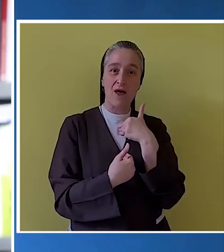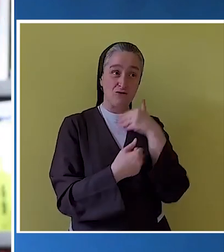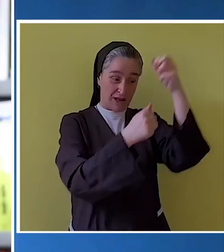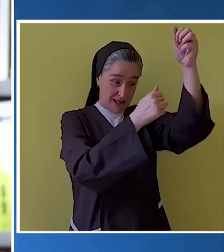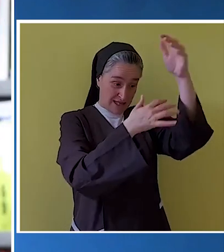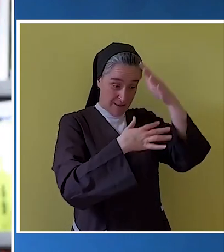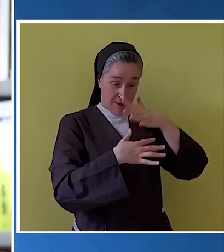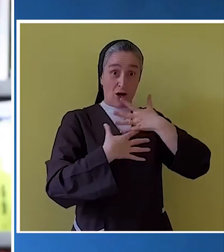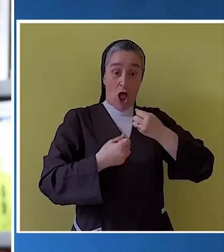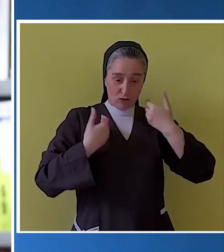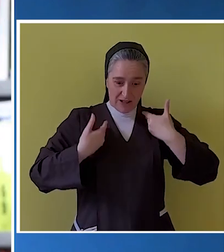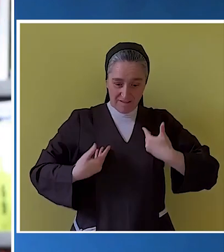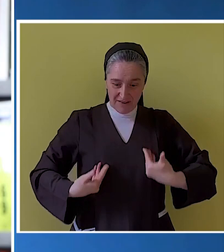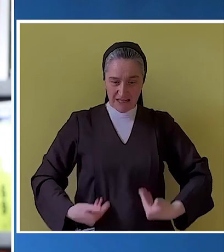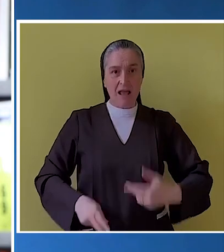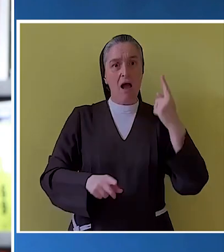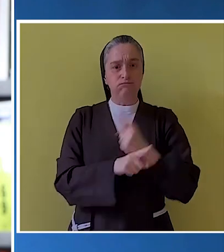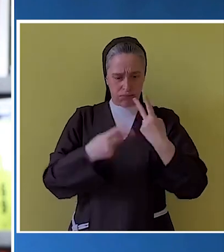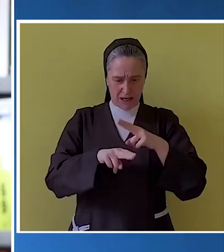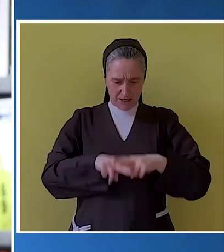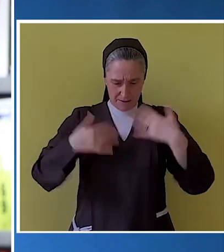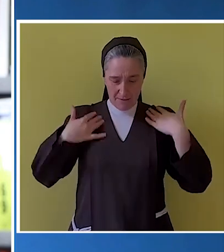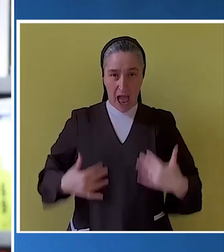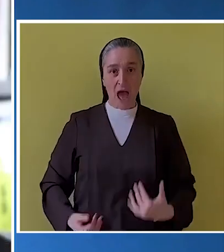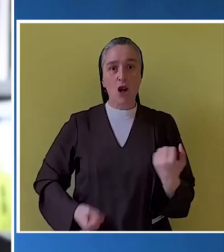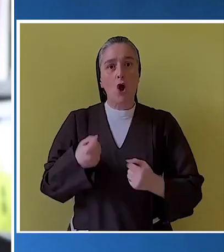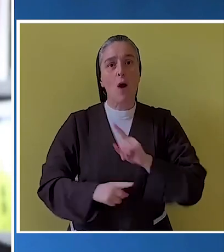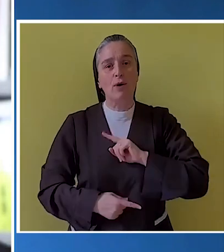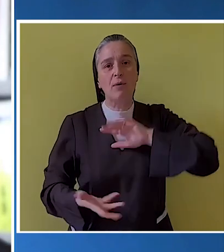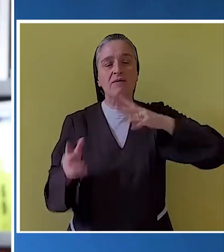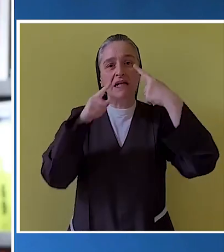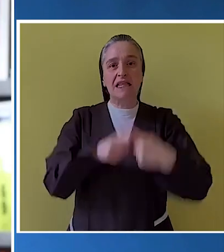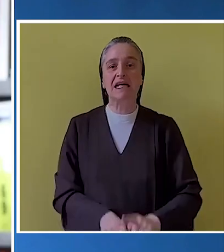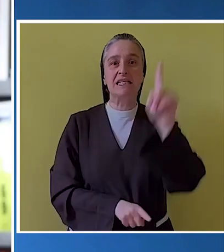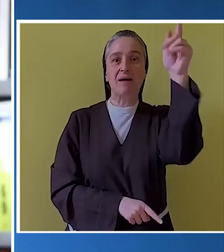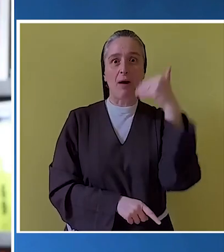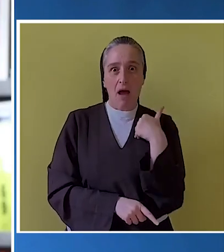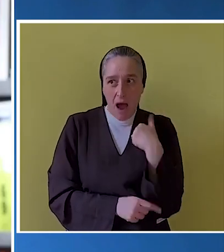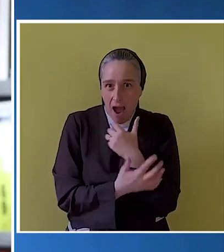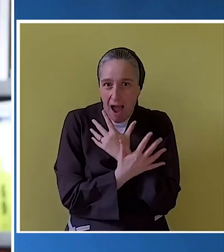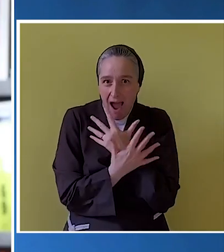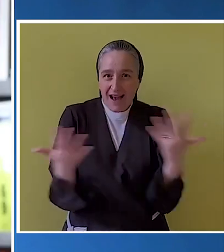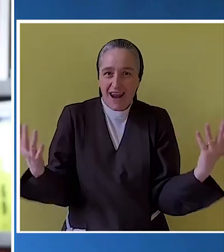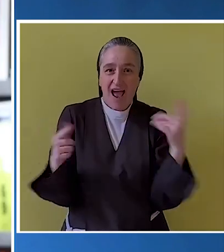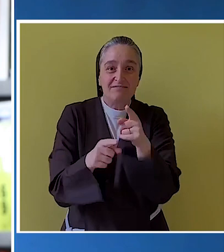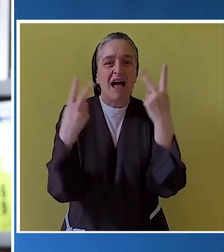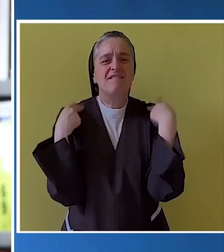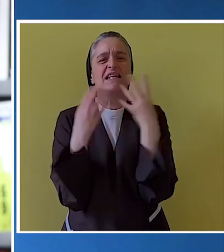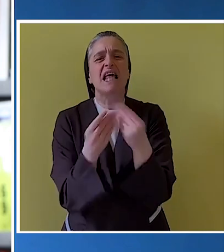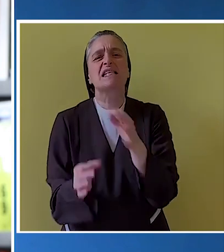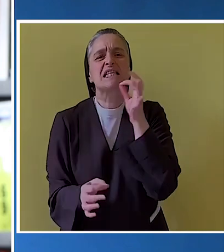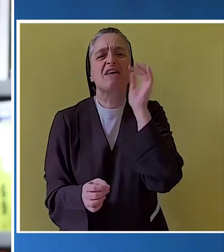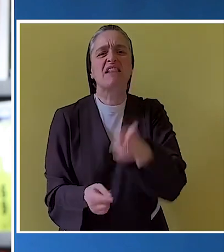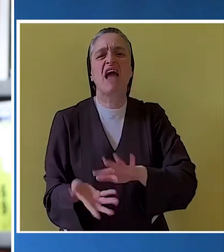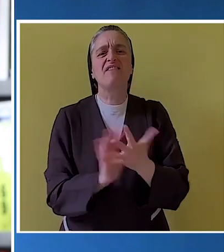come Gesù. Cioè rimani te stesso, ma attraverso le tue opere si manifesta Dio. Dunque, avere una vita spirituale non significa diventare